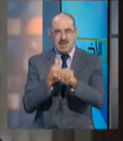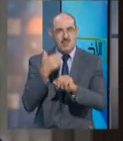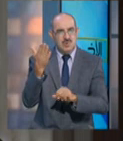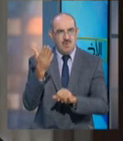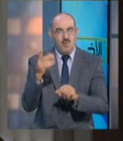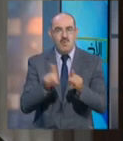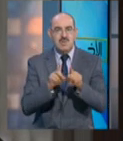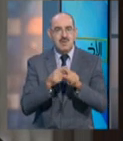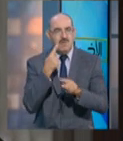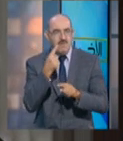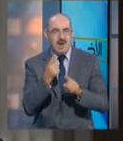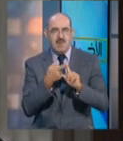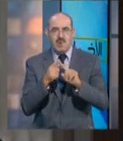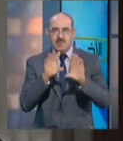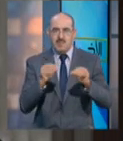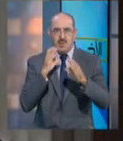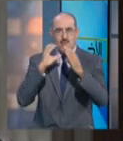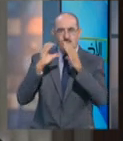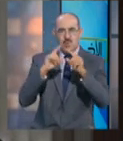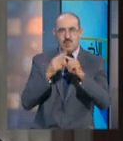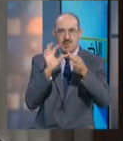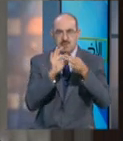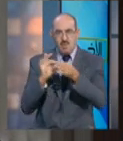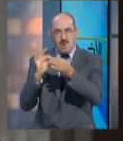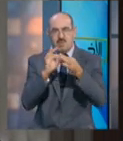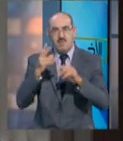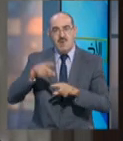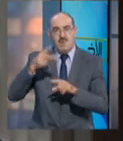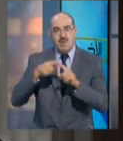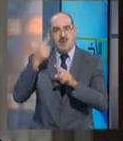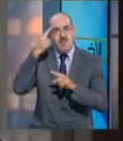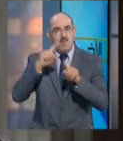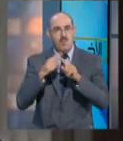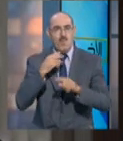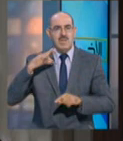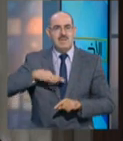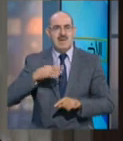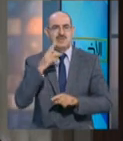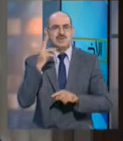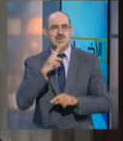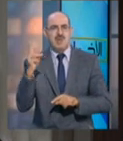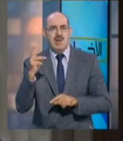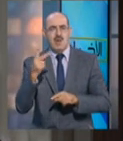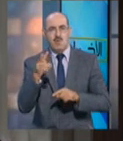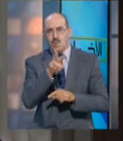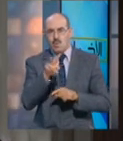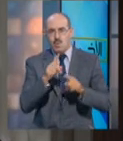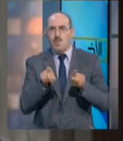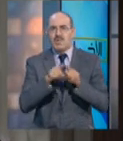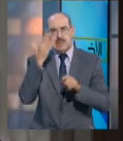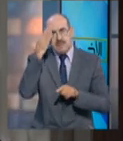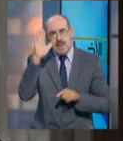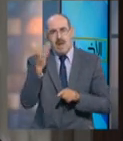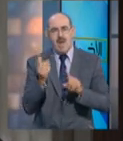ستعرف تكريسا في الحوار والتنسيق الدائم في سبيل الصالح العام للبلدين. أنا على يقين